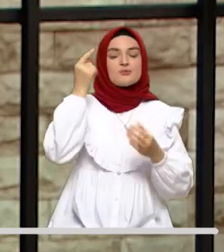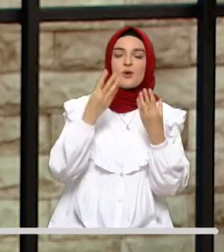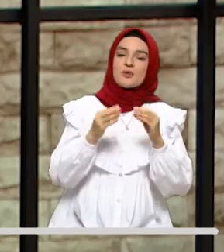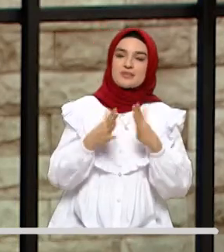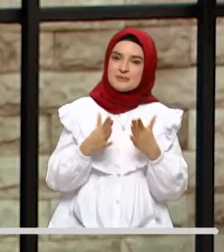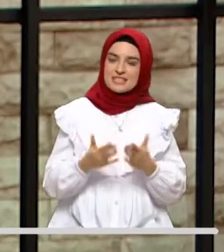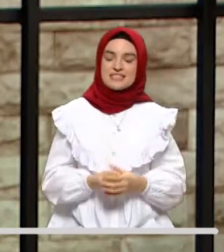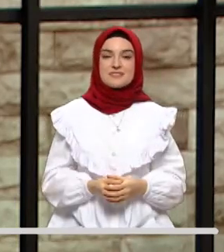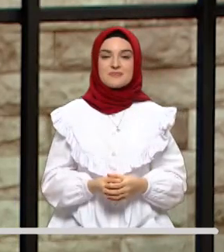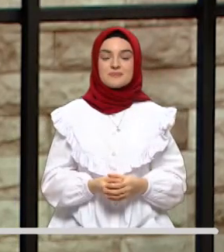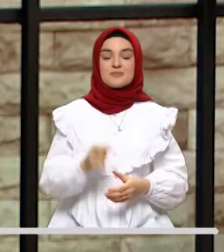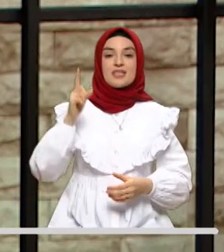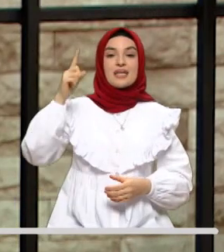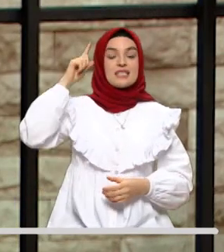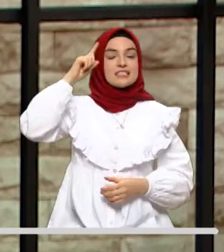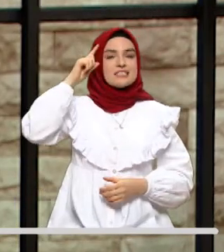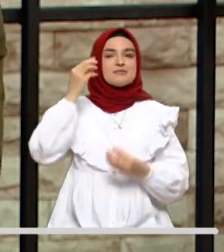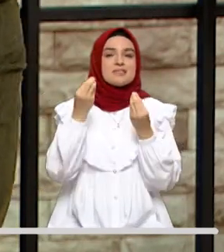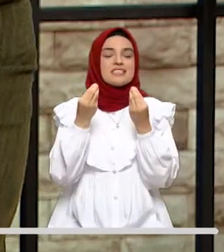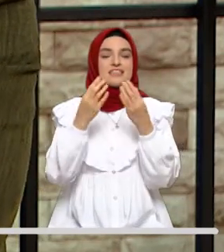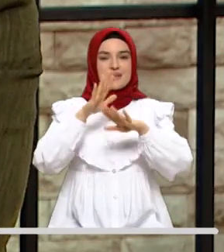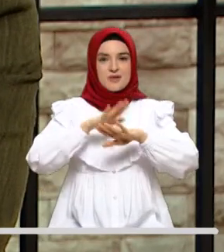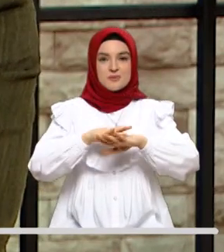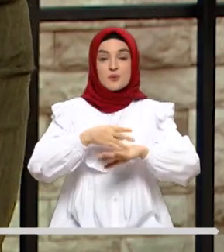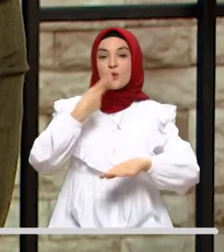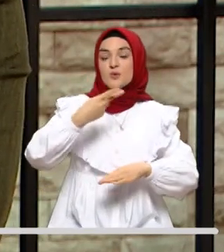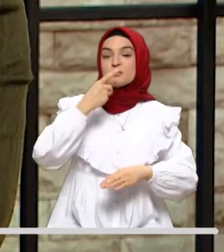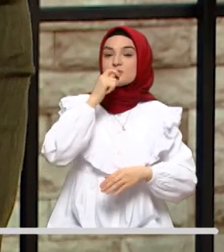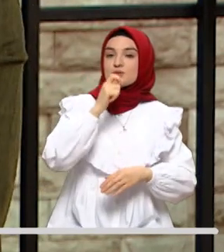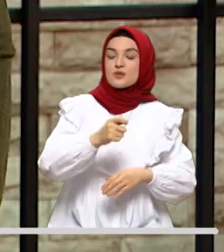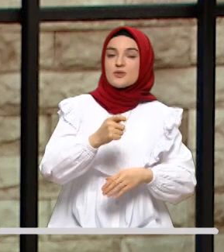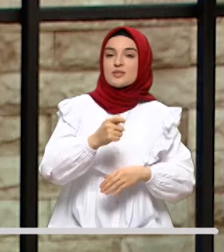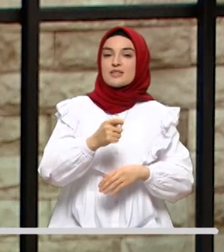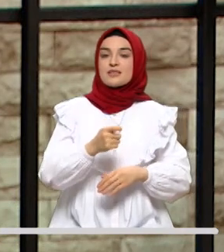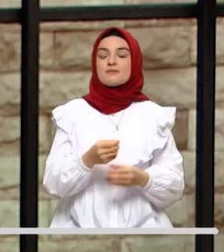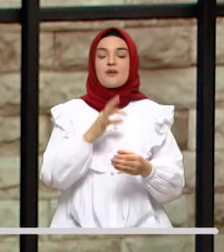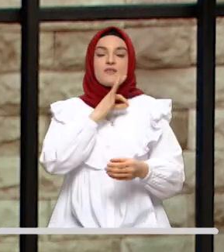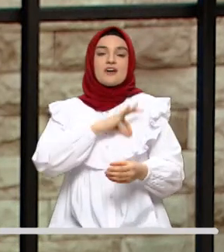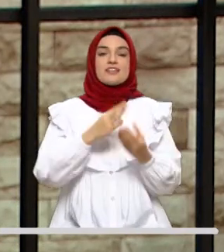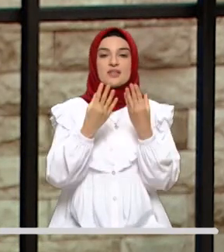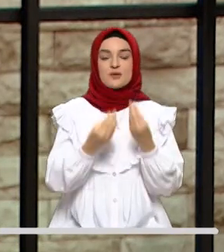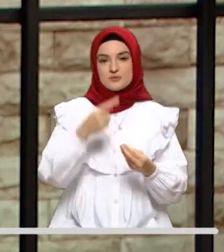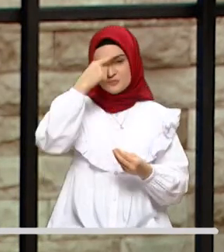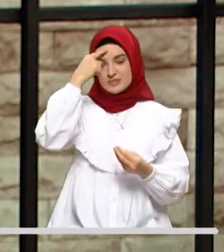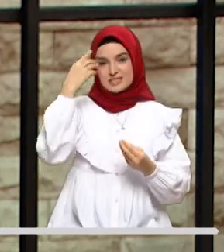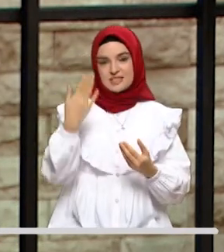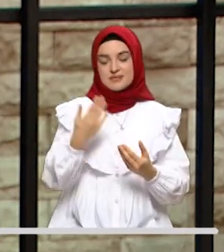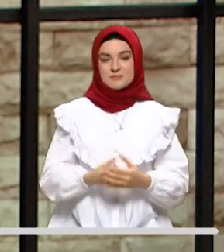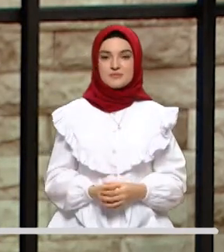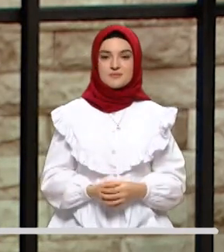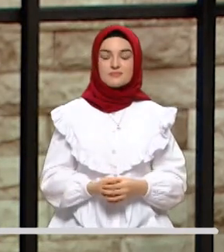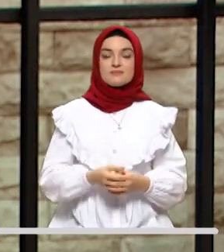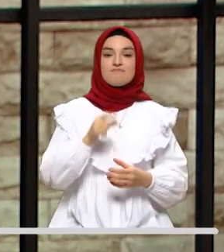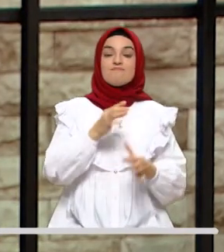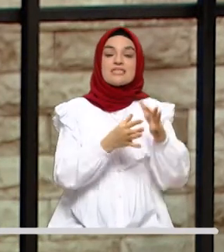Rabbim inşallah zihnimizi berrak eylesin. Amin. Konuştuğumuz sözlerimize de tesir halkı eylesin. Amin. Yaşnameler böyle. İşte